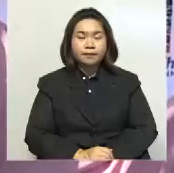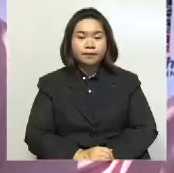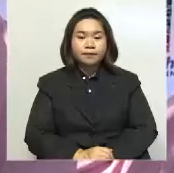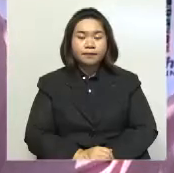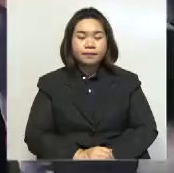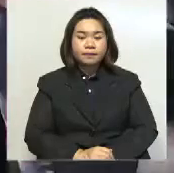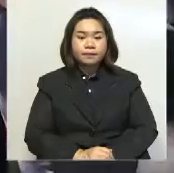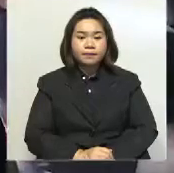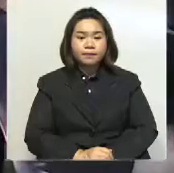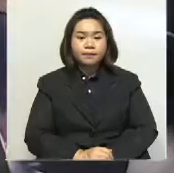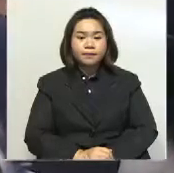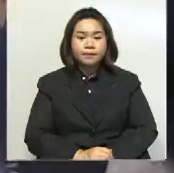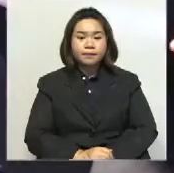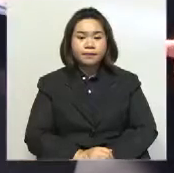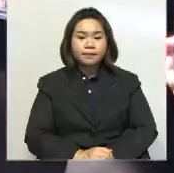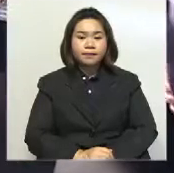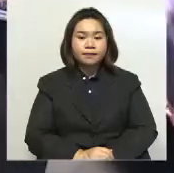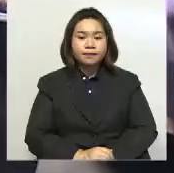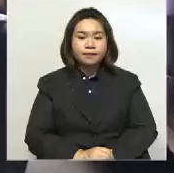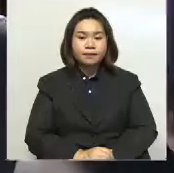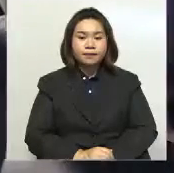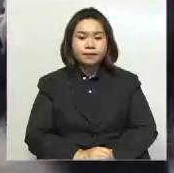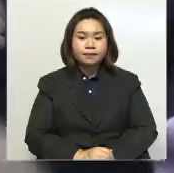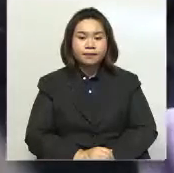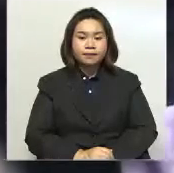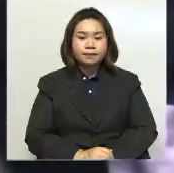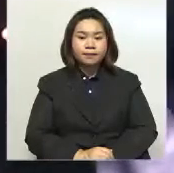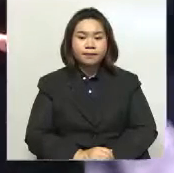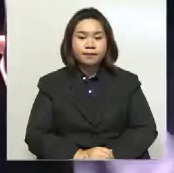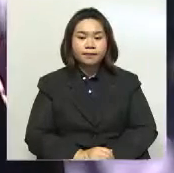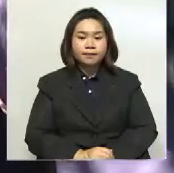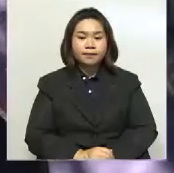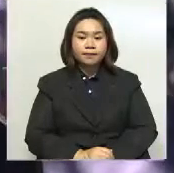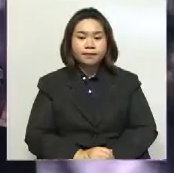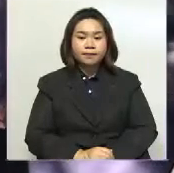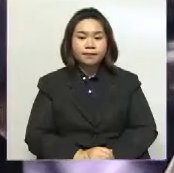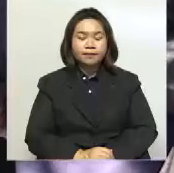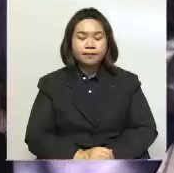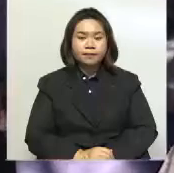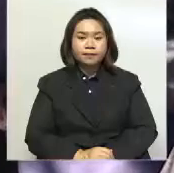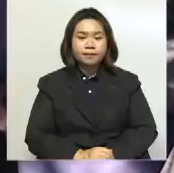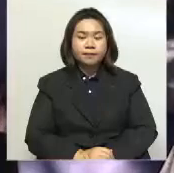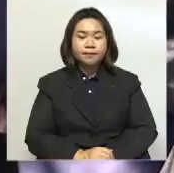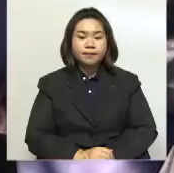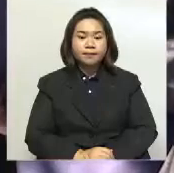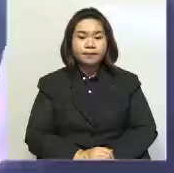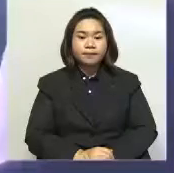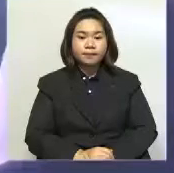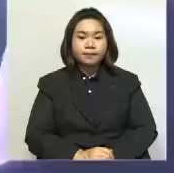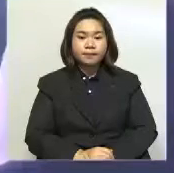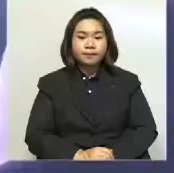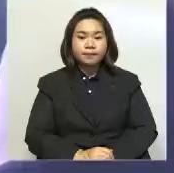process unfold. We're hopeful that the kingdom returns soon.To a